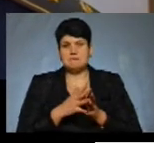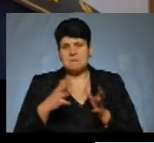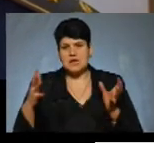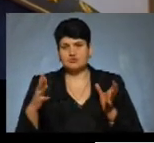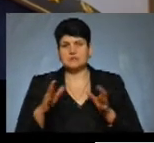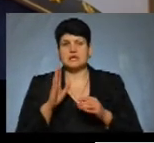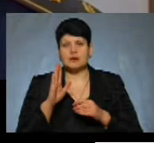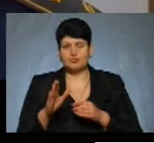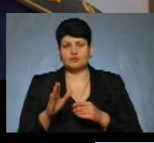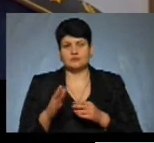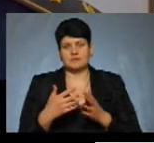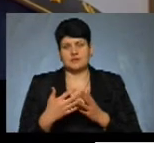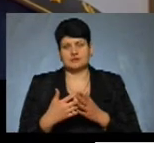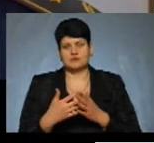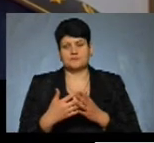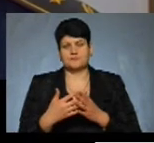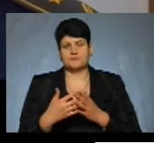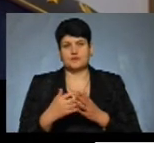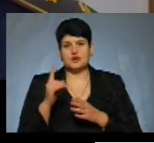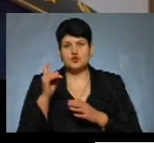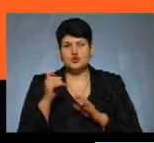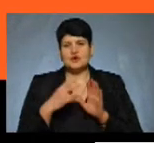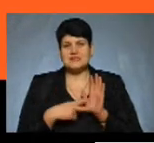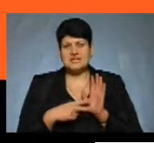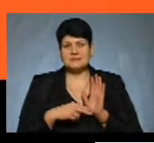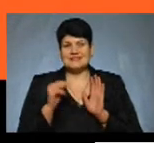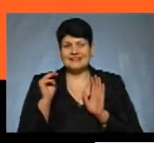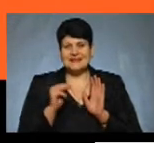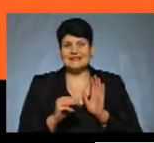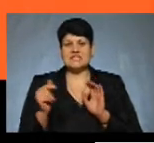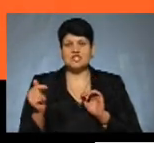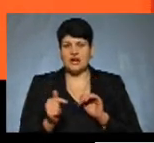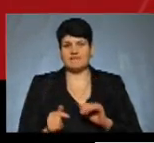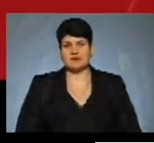будуть становити максимальну, скажу, санкцію, так, 170 тисяч гривень.